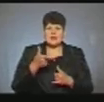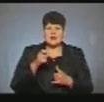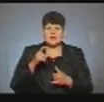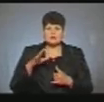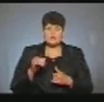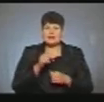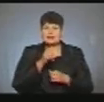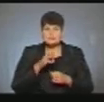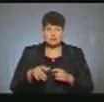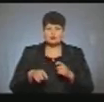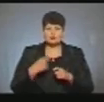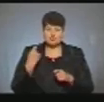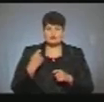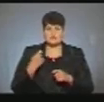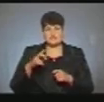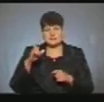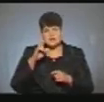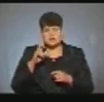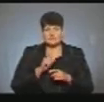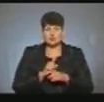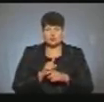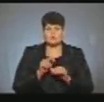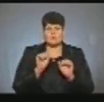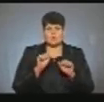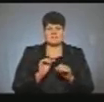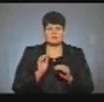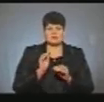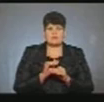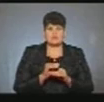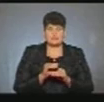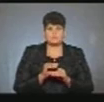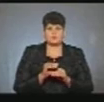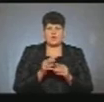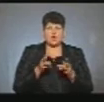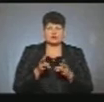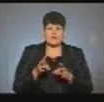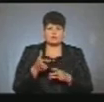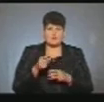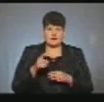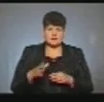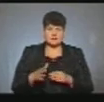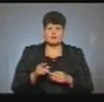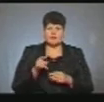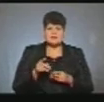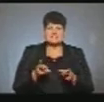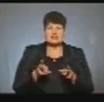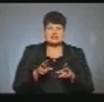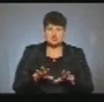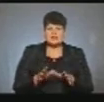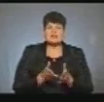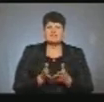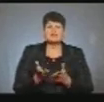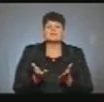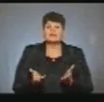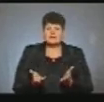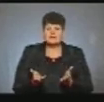порушити ДБН і дати вам технічні умови для того, щоб ви там могли встановити котел на газі. Тому у вас залишається який вихід?